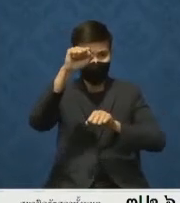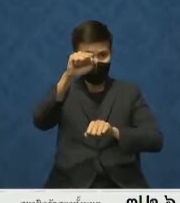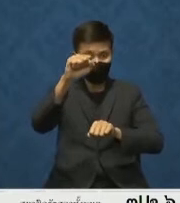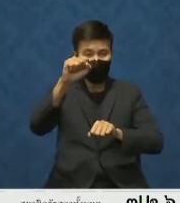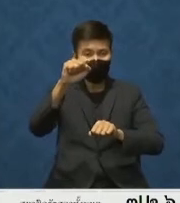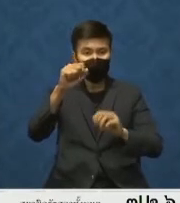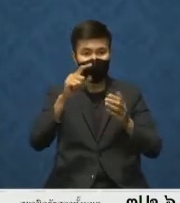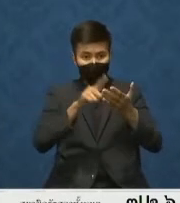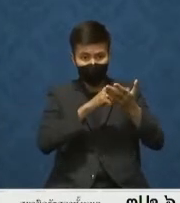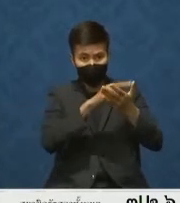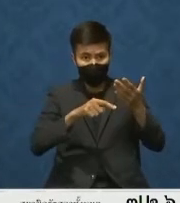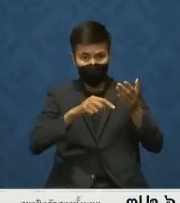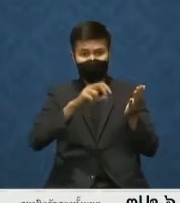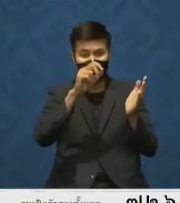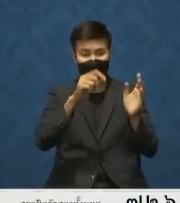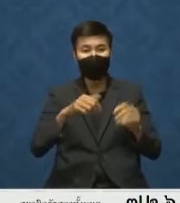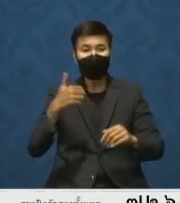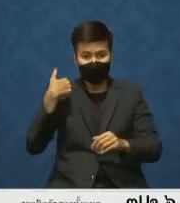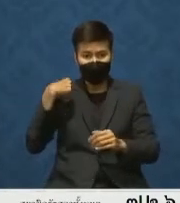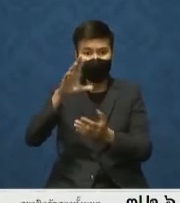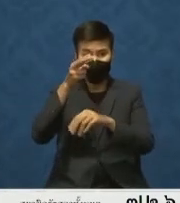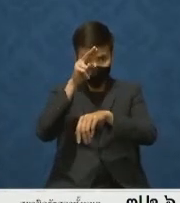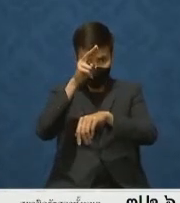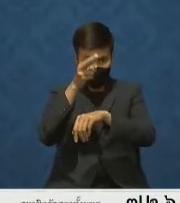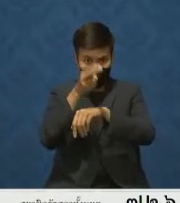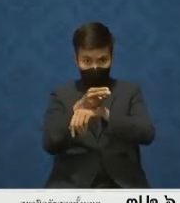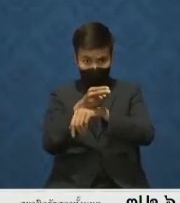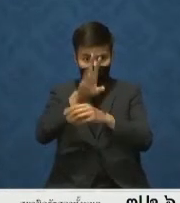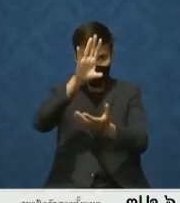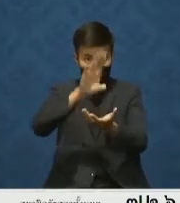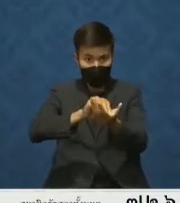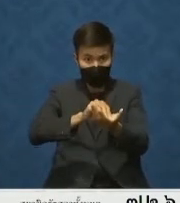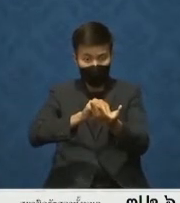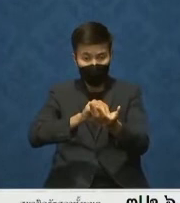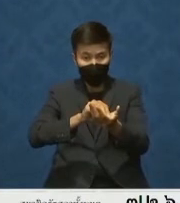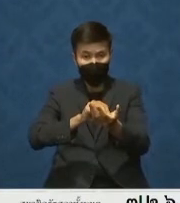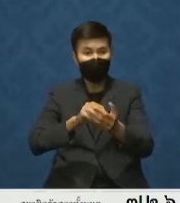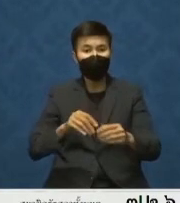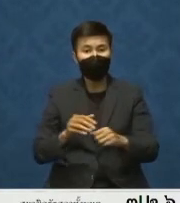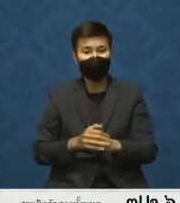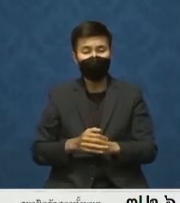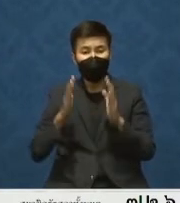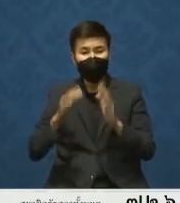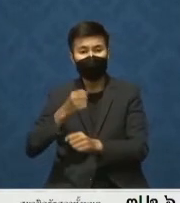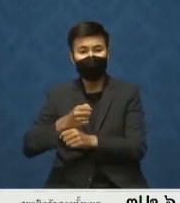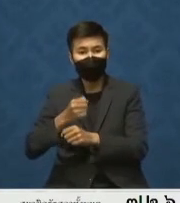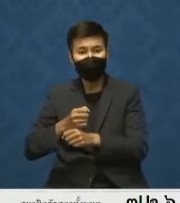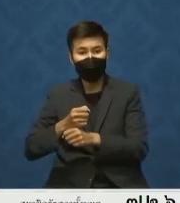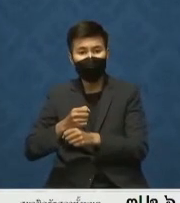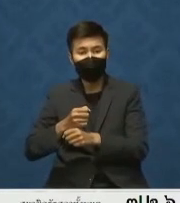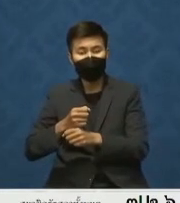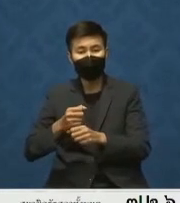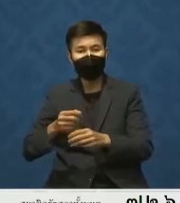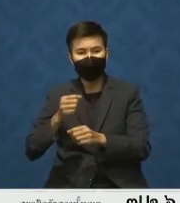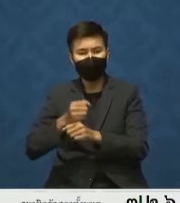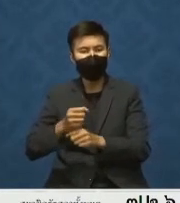คะแและบรรทึกภาพและเสียงการนัคากนได้โดยไม่เป็การchant khoảngการปฏิบติหน้าที่ของเจ้พนักงานพ